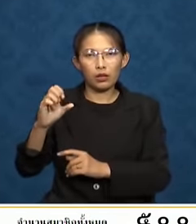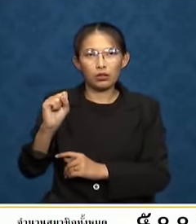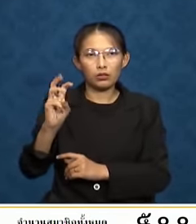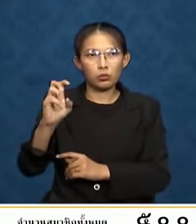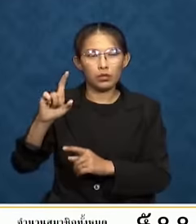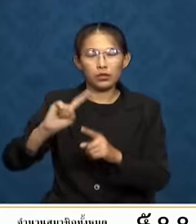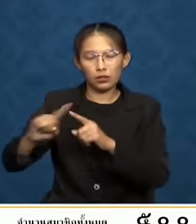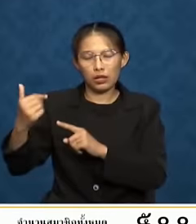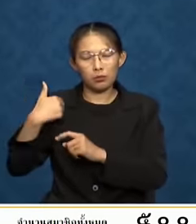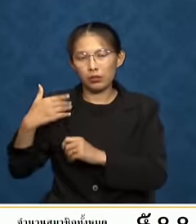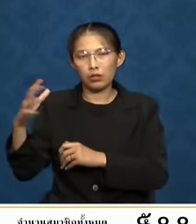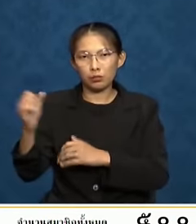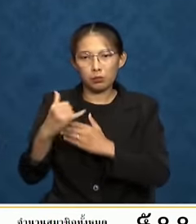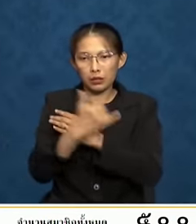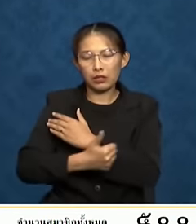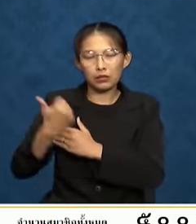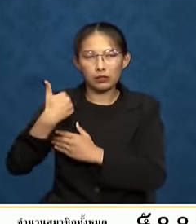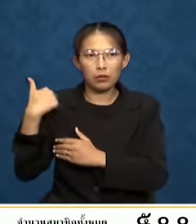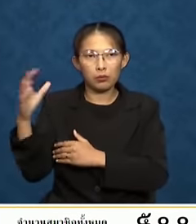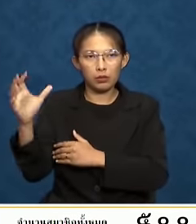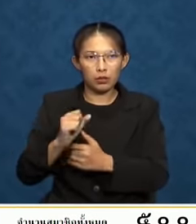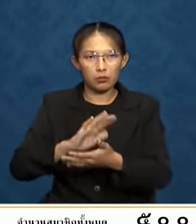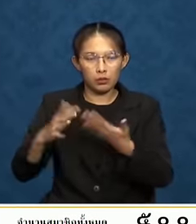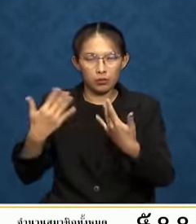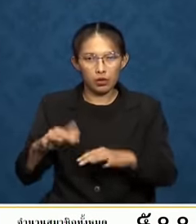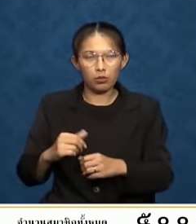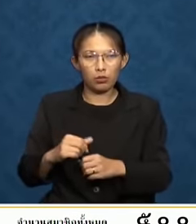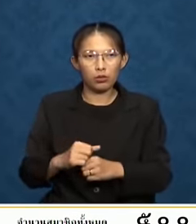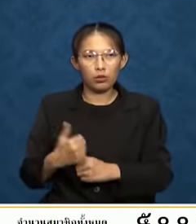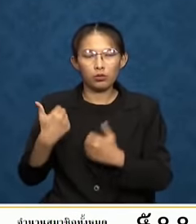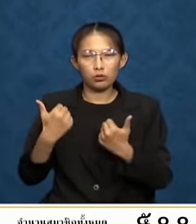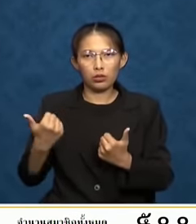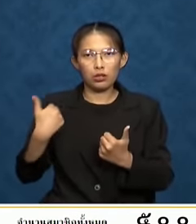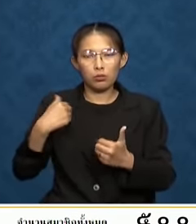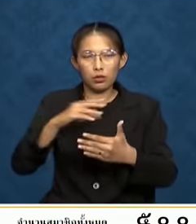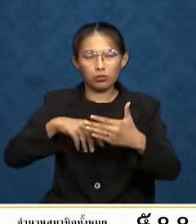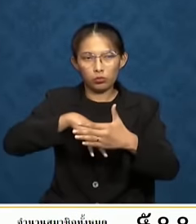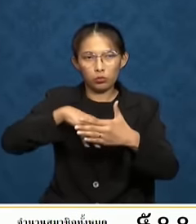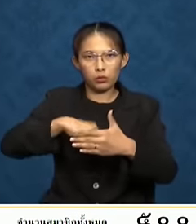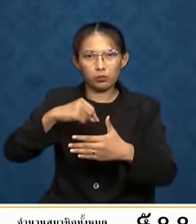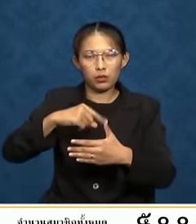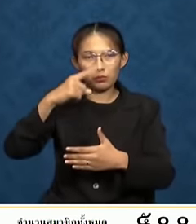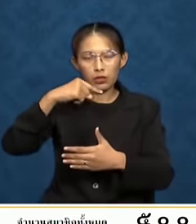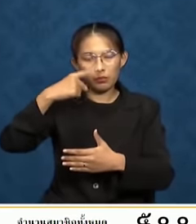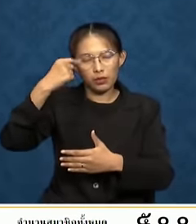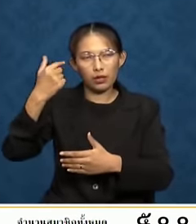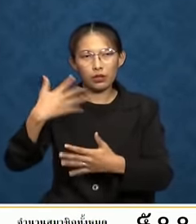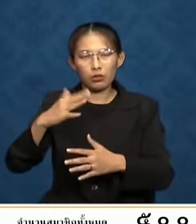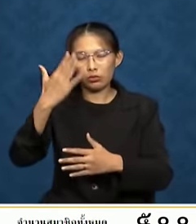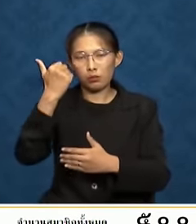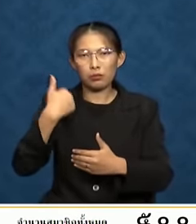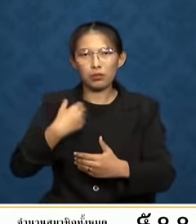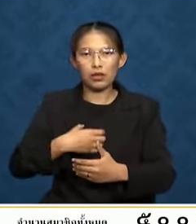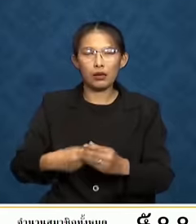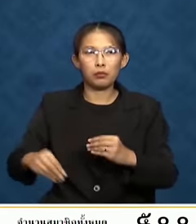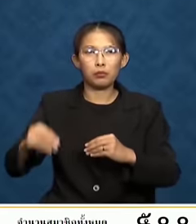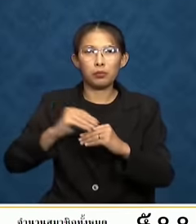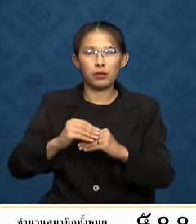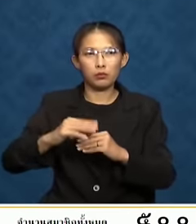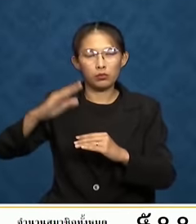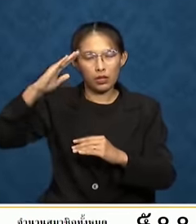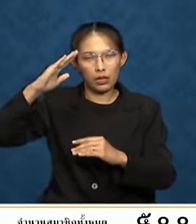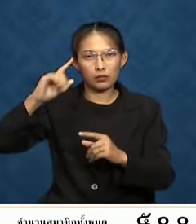ยูเครนเอาก่อนนานแล้วนาโตวันนี้พาเลทกันมาเกณฑ์ทหารกันเพราะเขาจะเพิ่มกำลังพลกันเอา